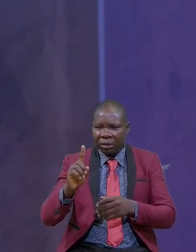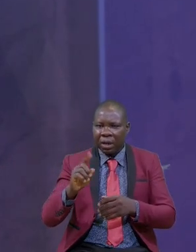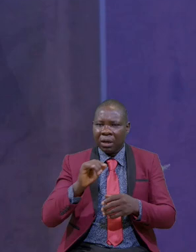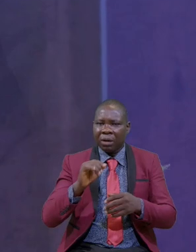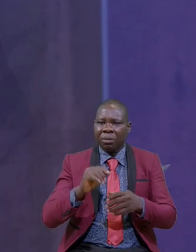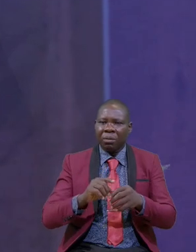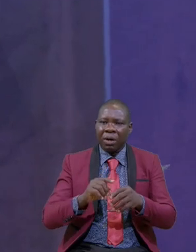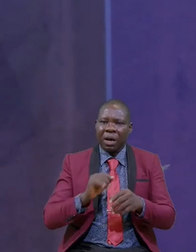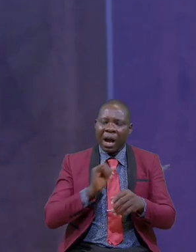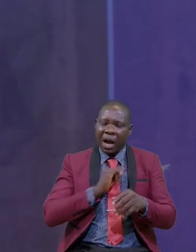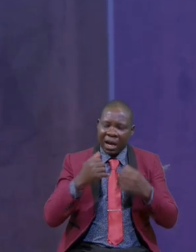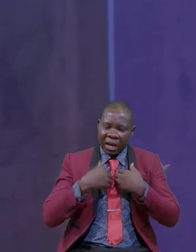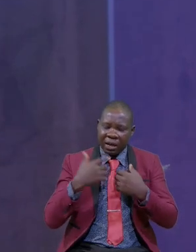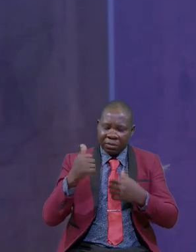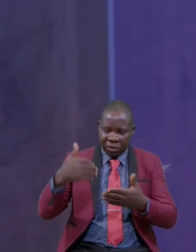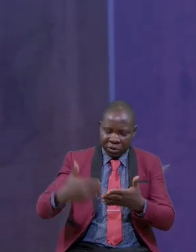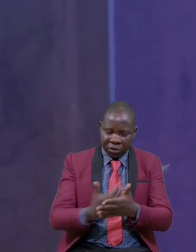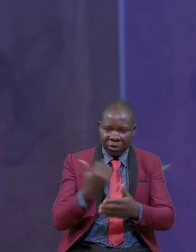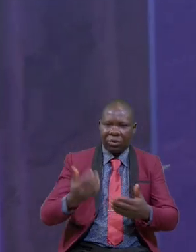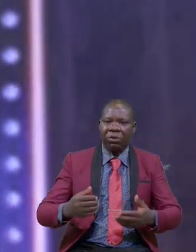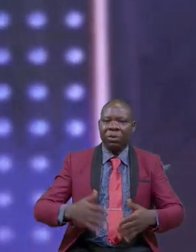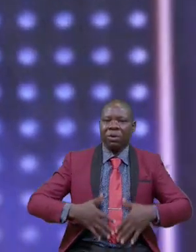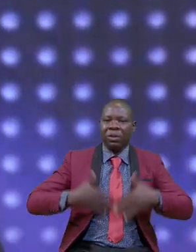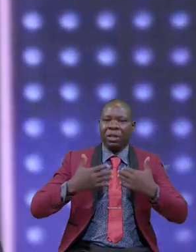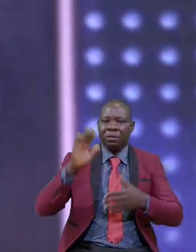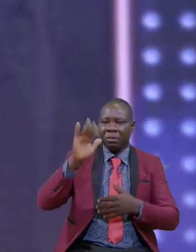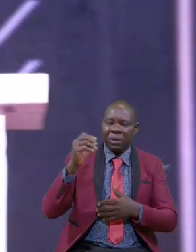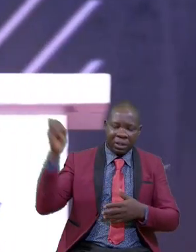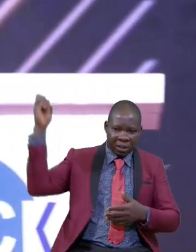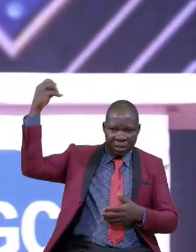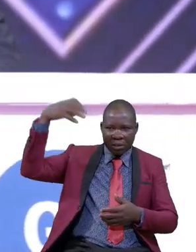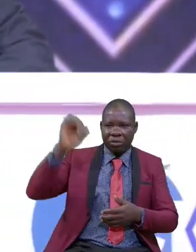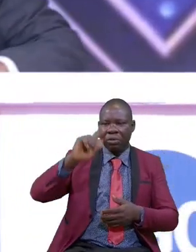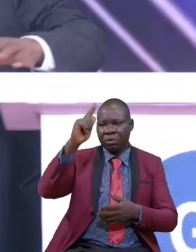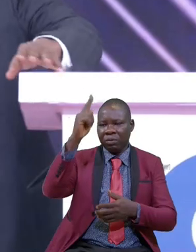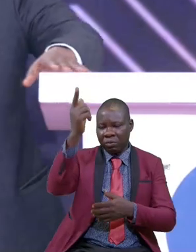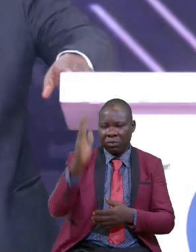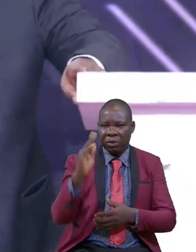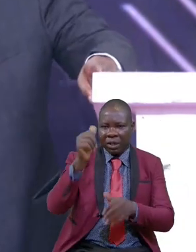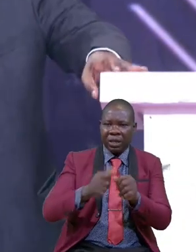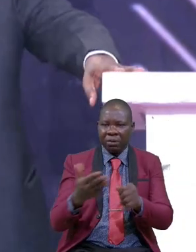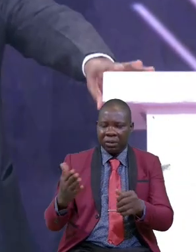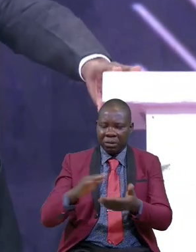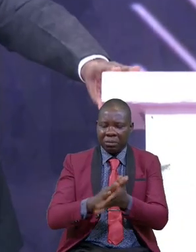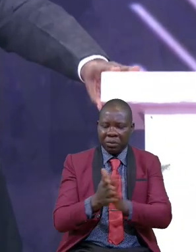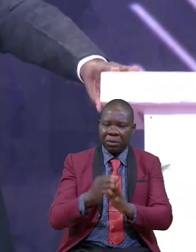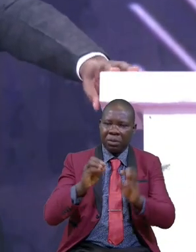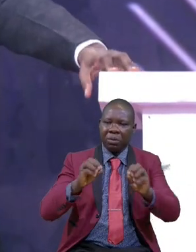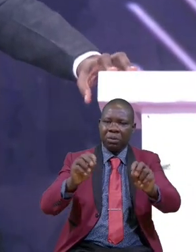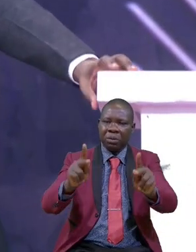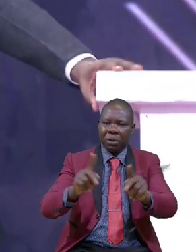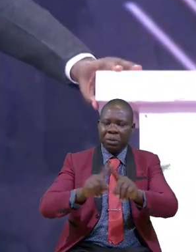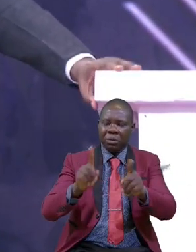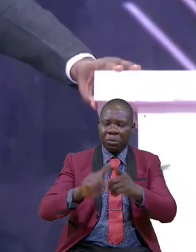the new j'avais life, la nouvelle by vie. The grace of God, la grâce everything de Dieu. Was all right. Tout allait but bien, to open my mouth in church, à